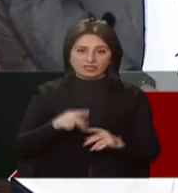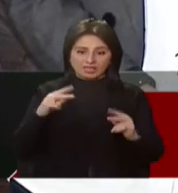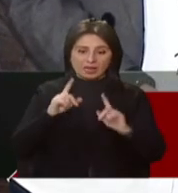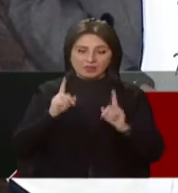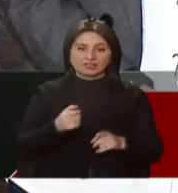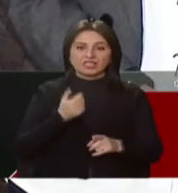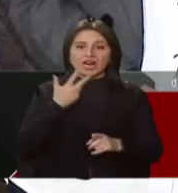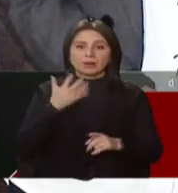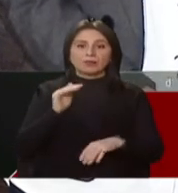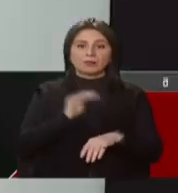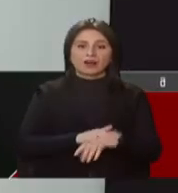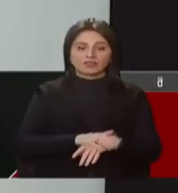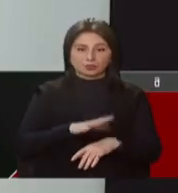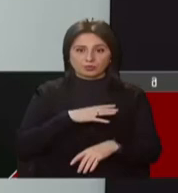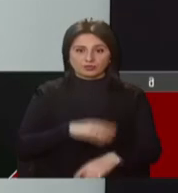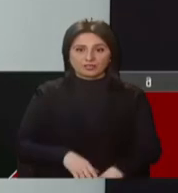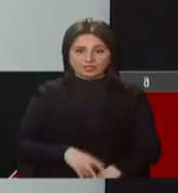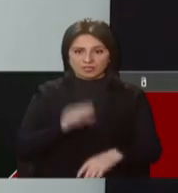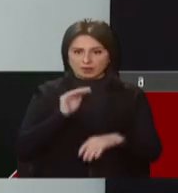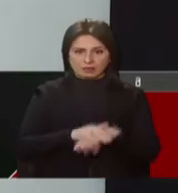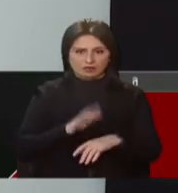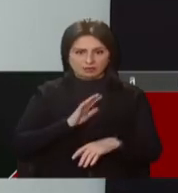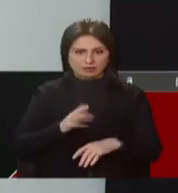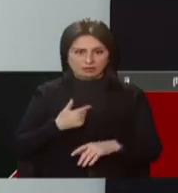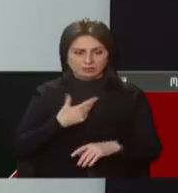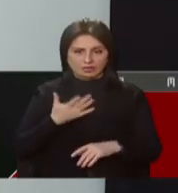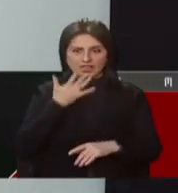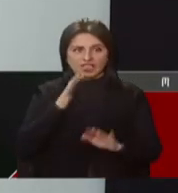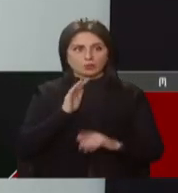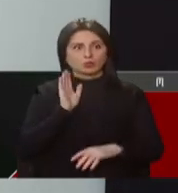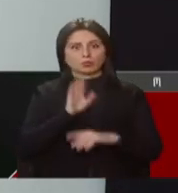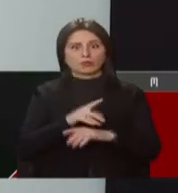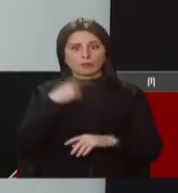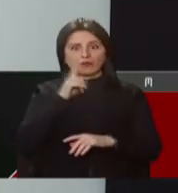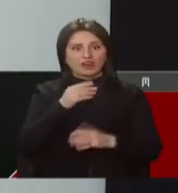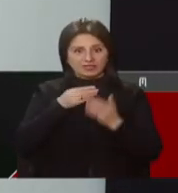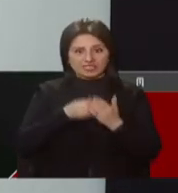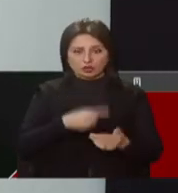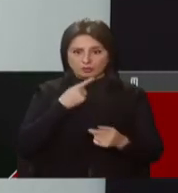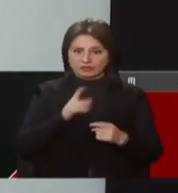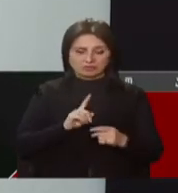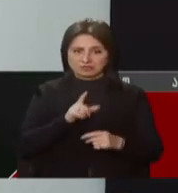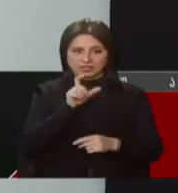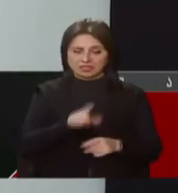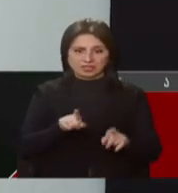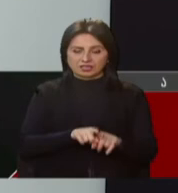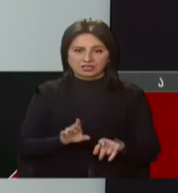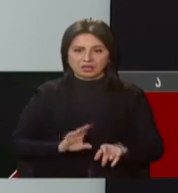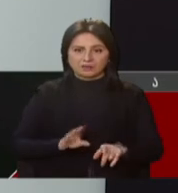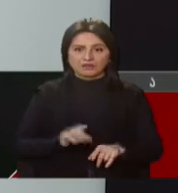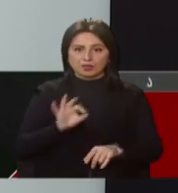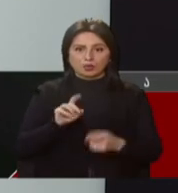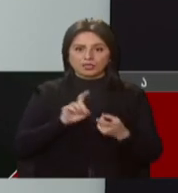დამადასტურებელი რამოდენიმე ფაქტიც ჰქონდა. ესეთ ფაქტს ადგილი არ ქონია და არც თვითონ ეს არის ესეთ პირველი ბარ არის, რომ რამეზე წოლაზე იყოს აქ საუბარი